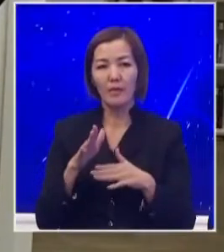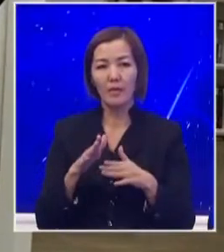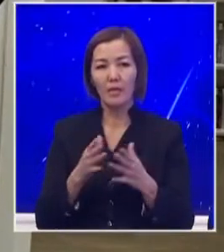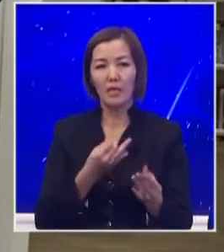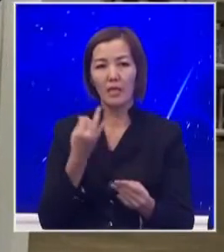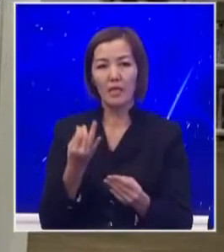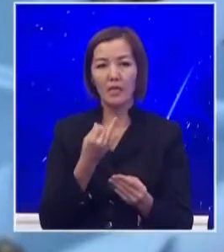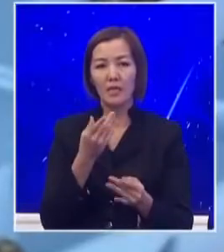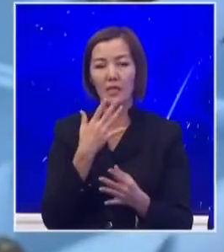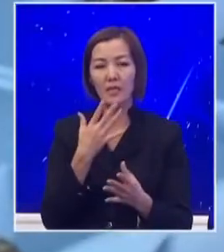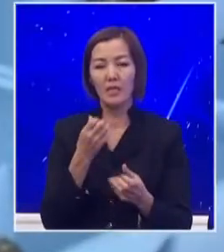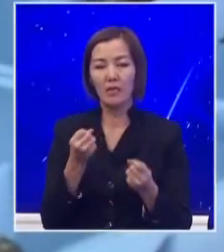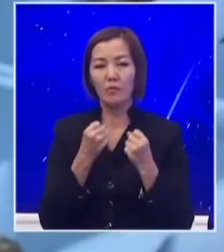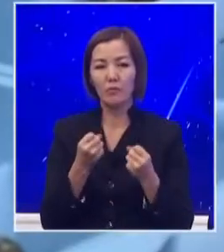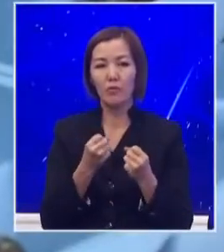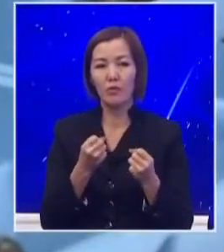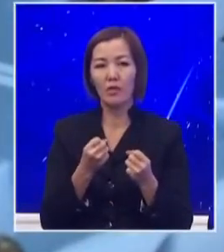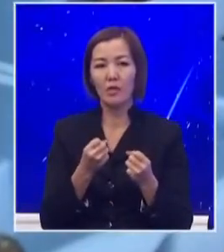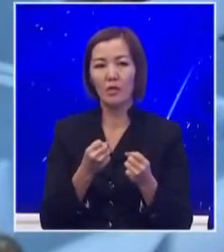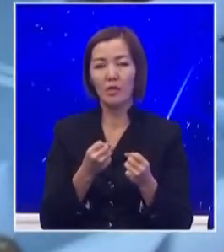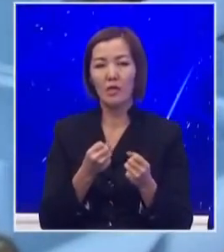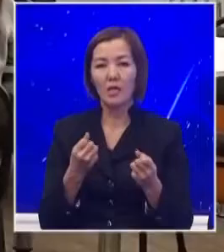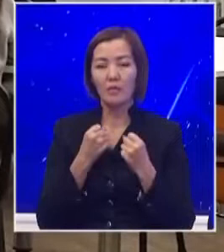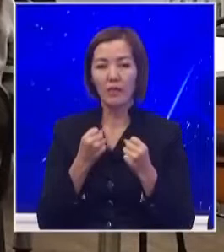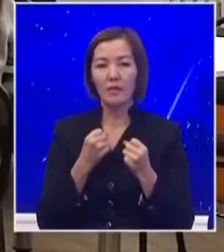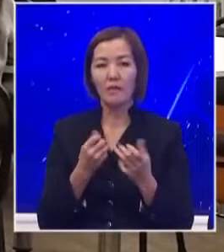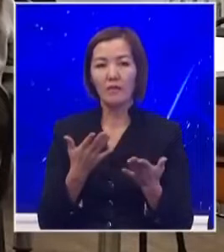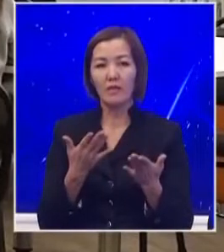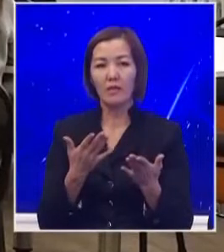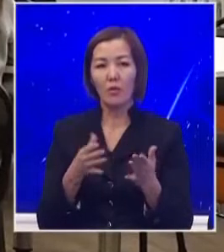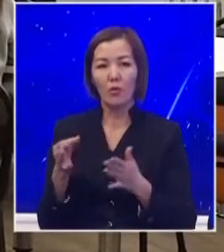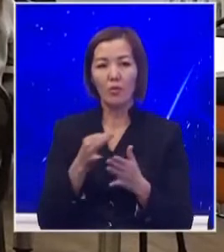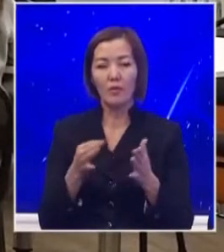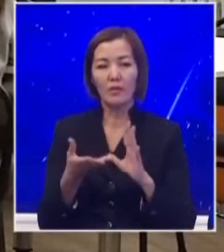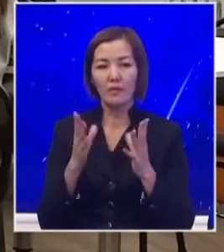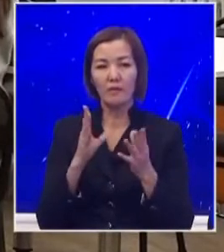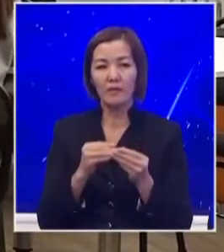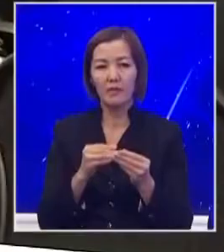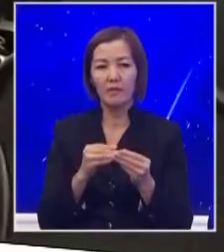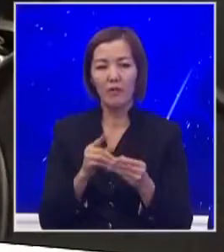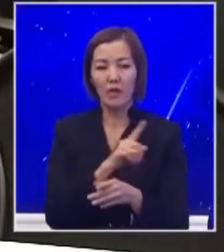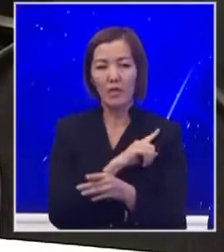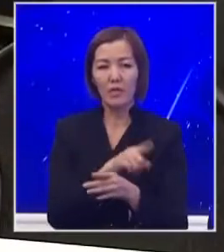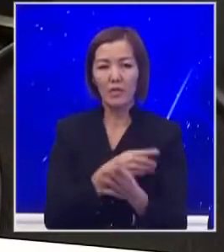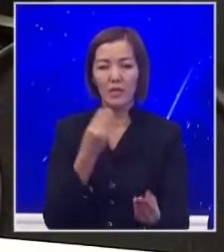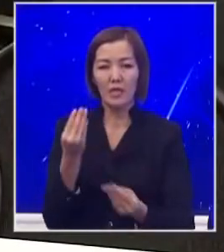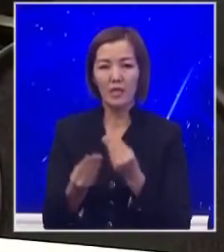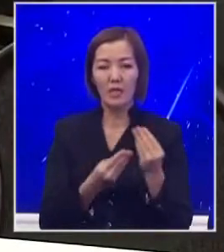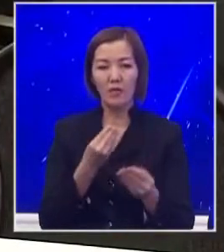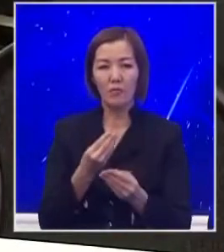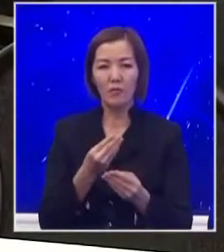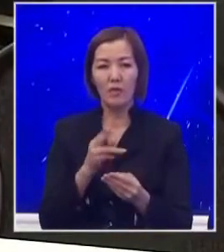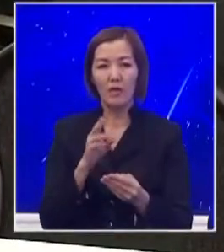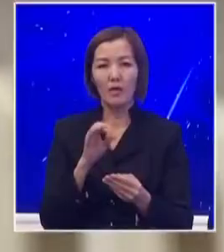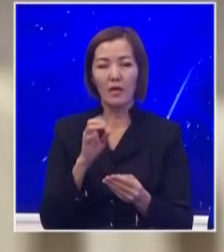интерес к национальному виду состязаний. Как отмечают спортивные специалисты, в области насчитывается немало сильных игроков, в их числе и